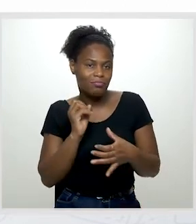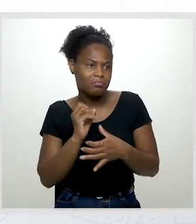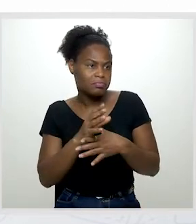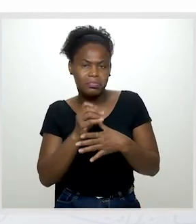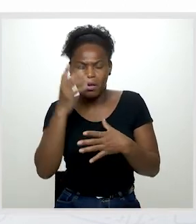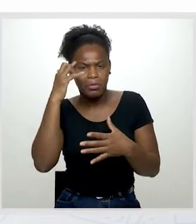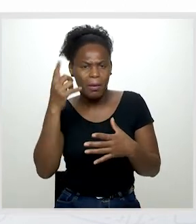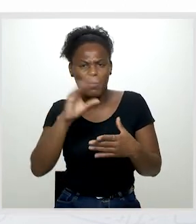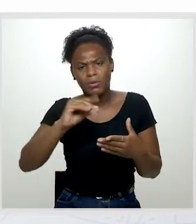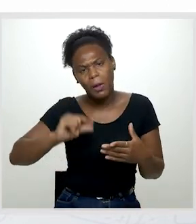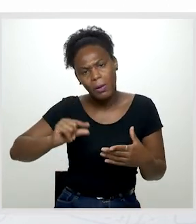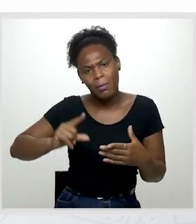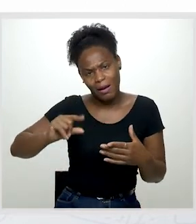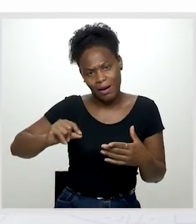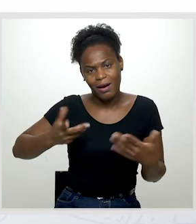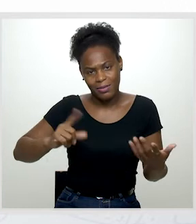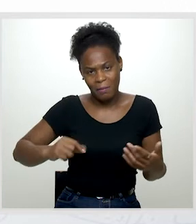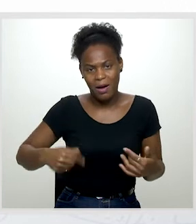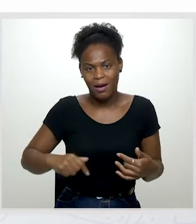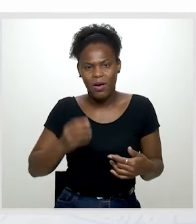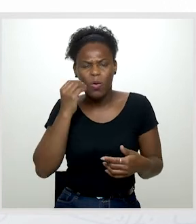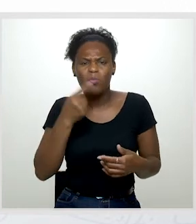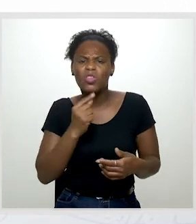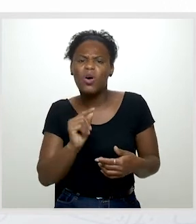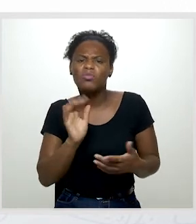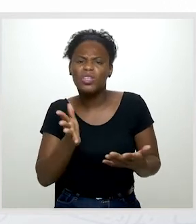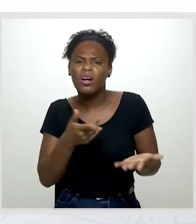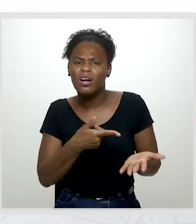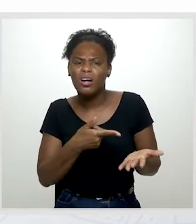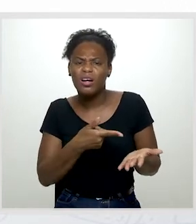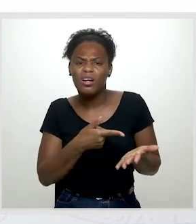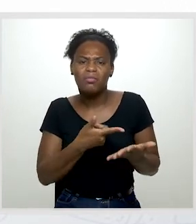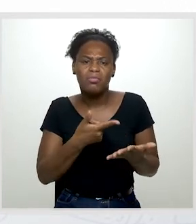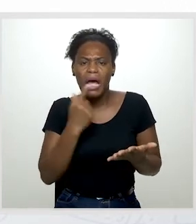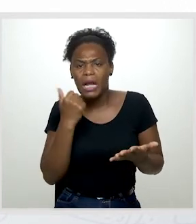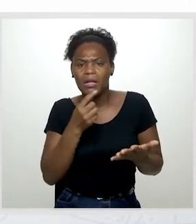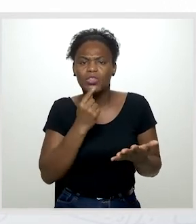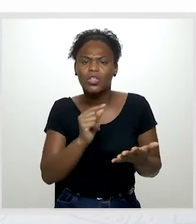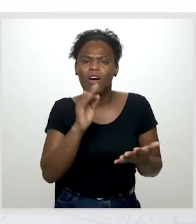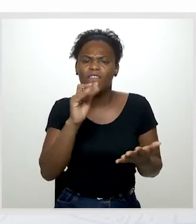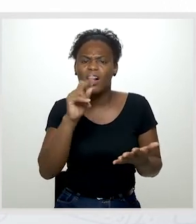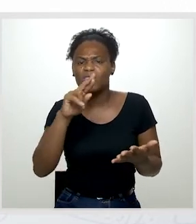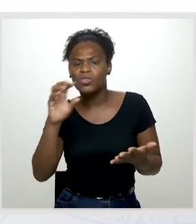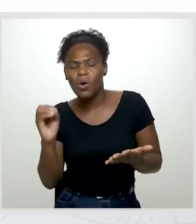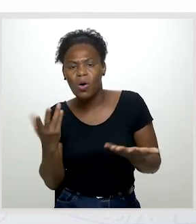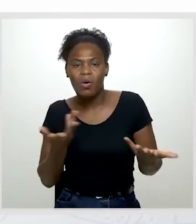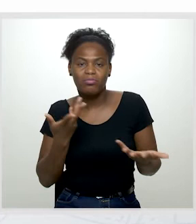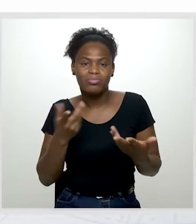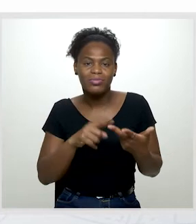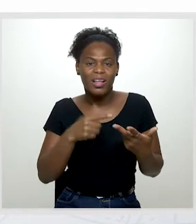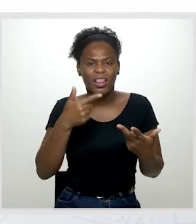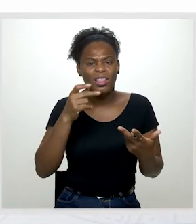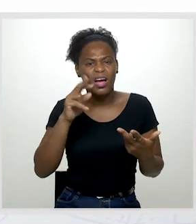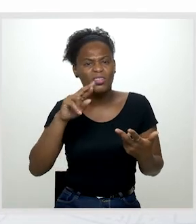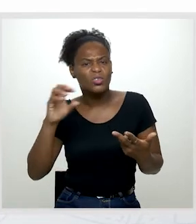Il me dit que ça lui coûte moins cher. Comment ça s'appelle déjà? Ils les appellent des faxos ou